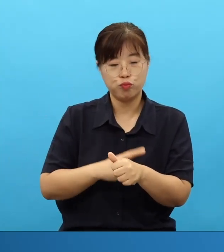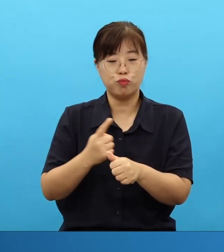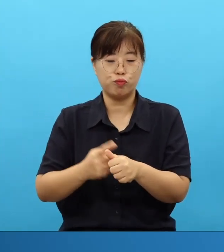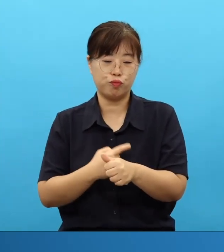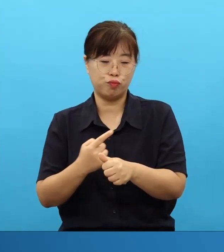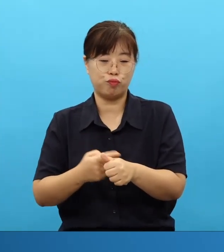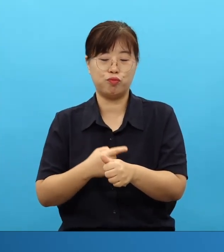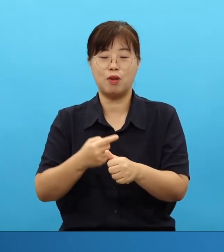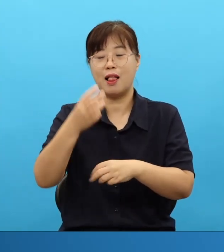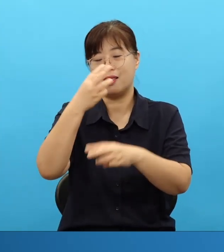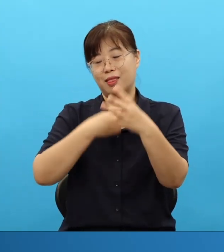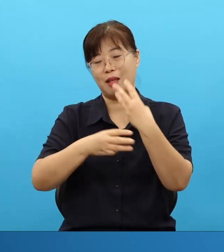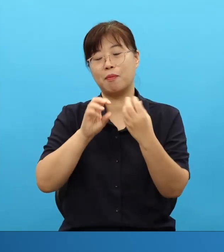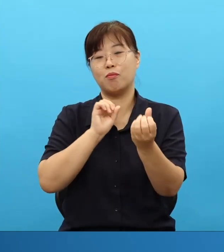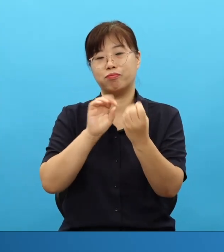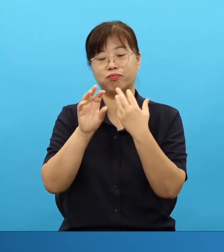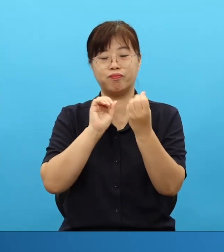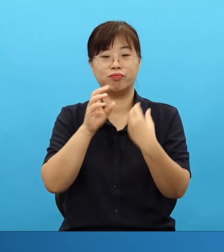찾아내